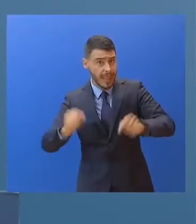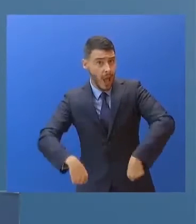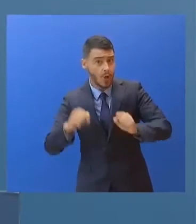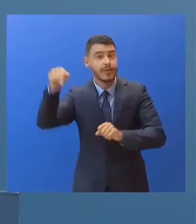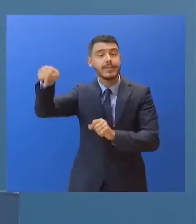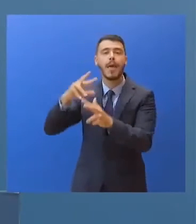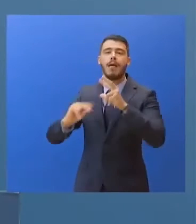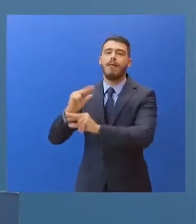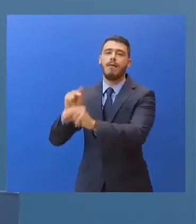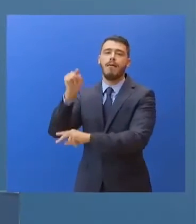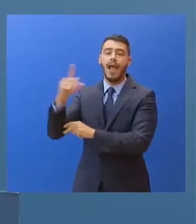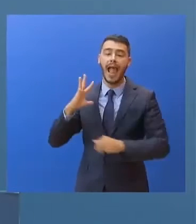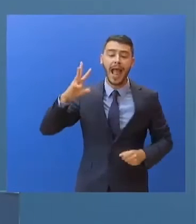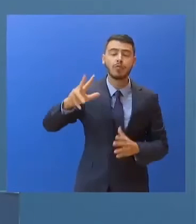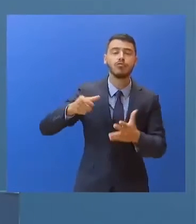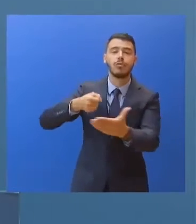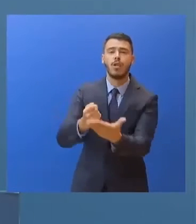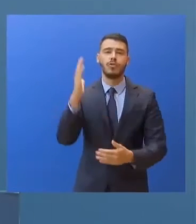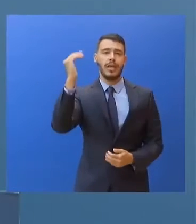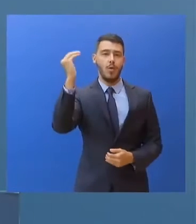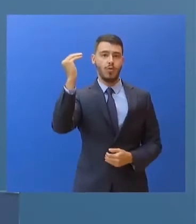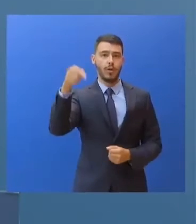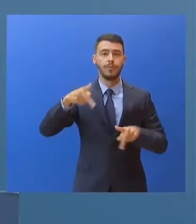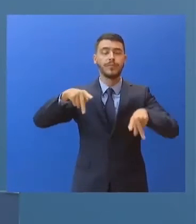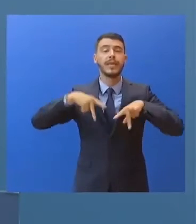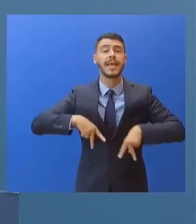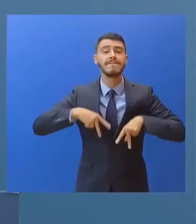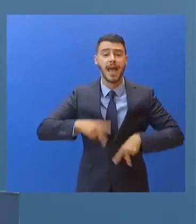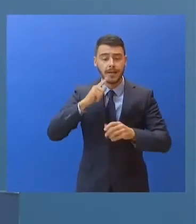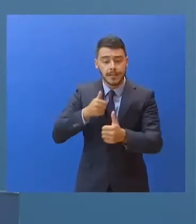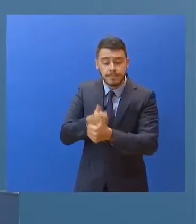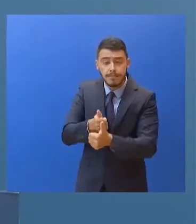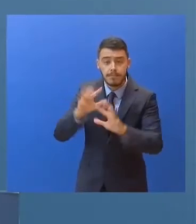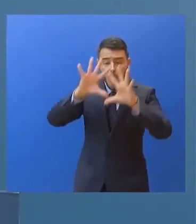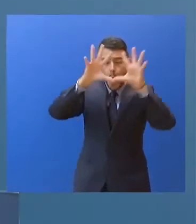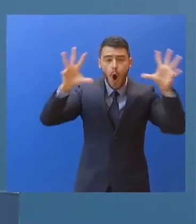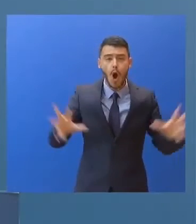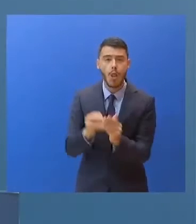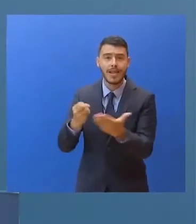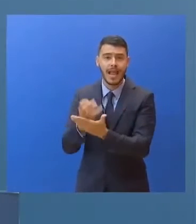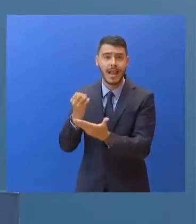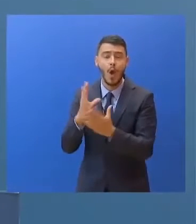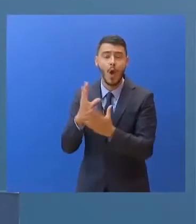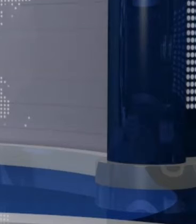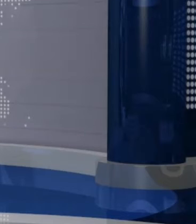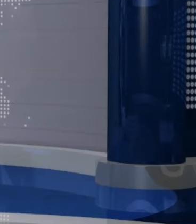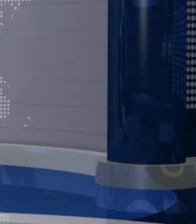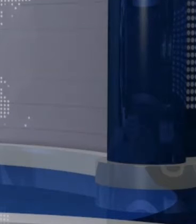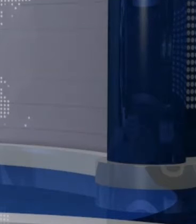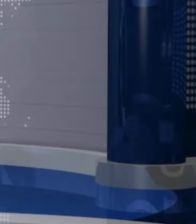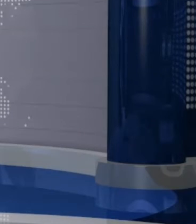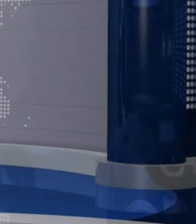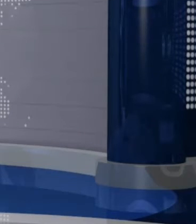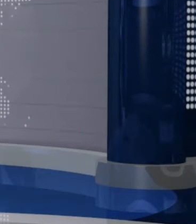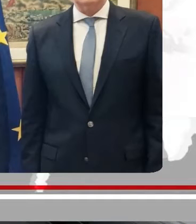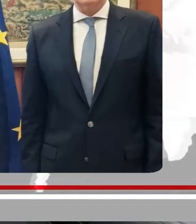κυβέρνηση παρακολουθεί συνεχώς τις εξελίξεις, συνομιλεί με τους οδικούς και θα λαμβάνει οποιαδήποτε μέτρα χρειάζονται.